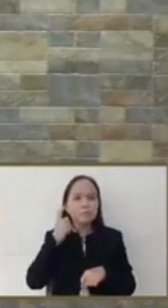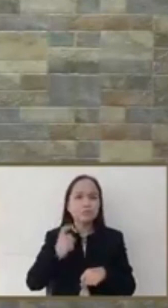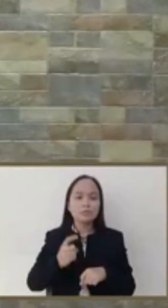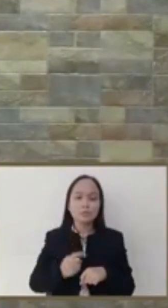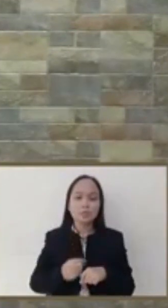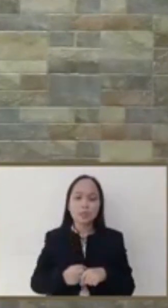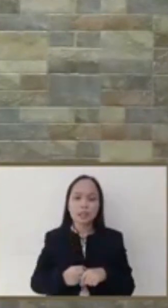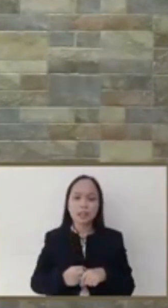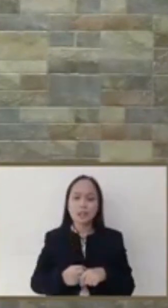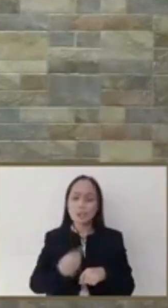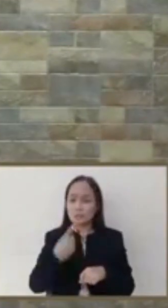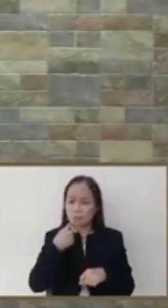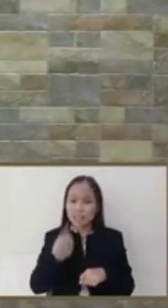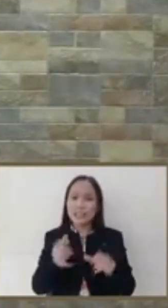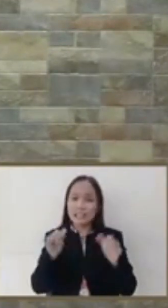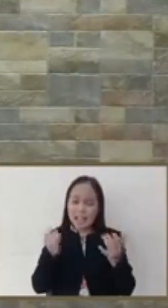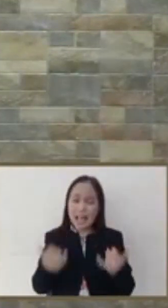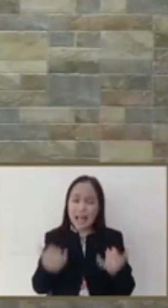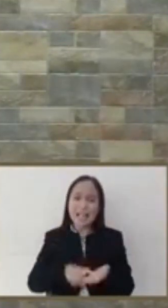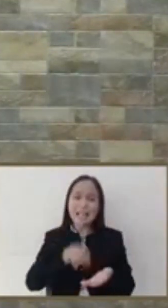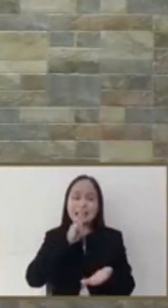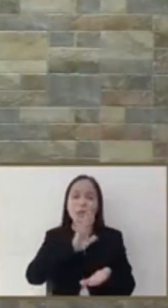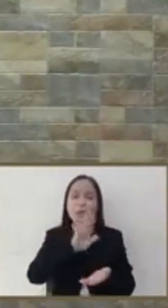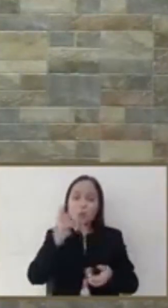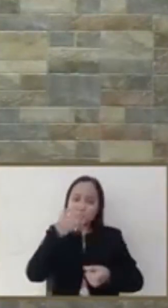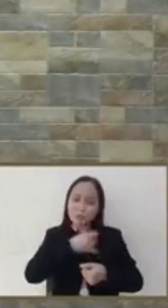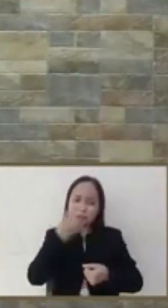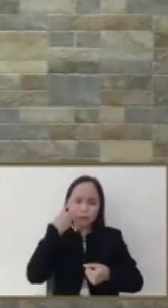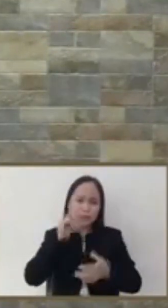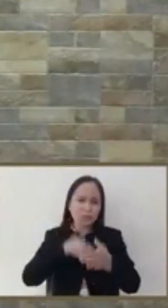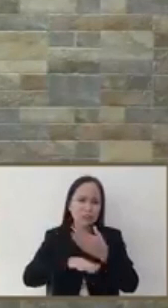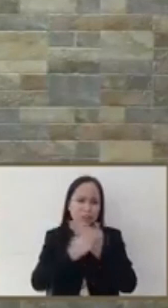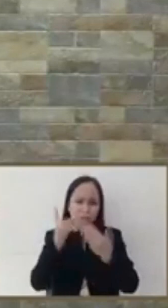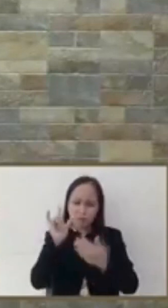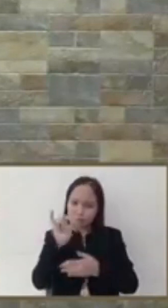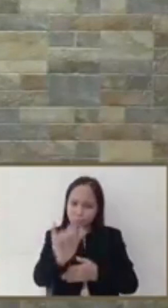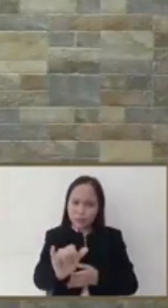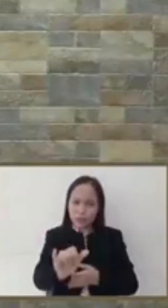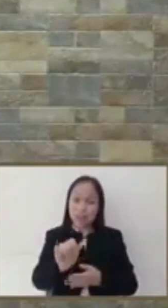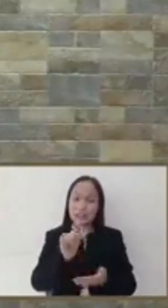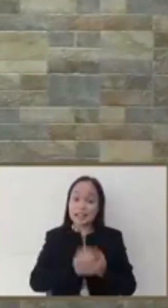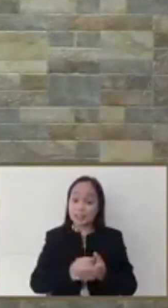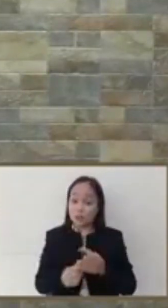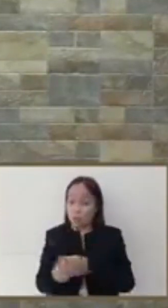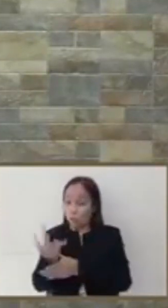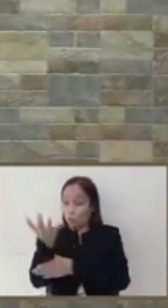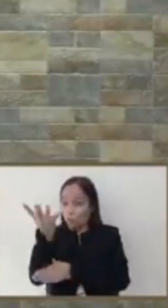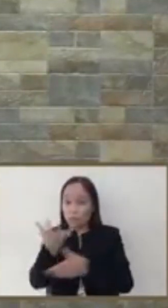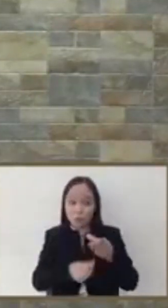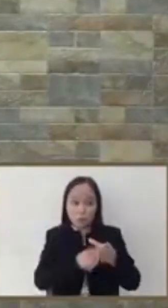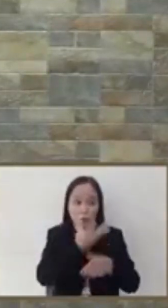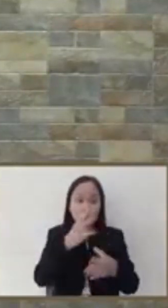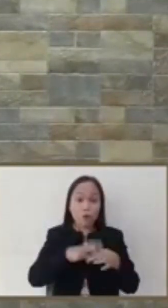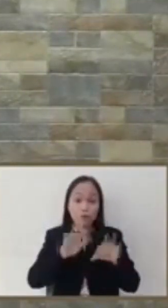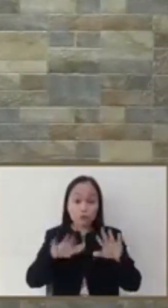Kapatid, whether you admit it or not, this is investment in eternity. Yung paglago ng iyong anak, yung paglago